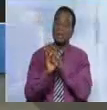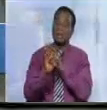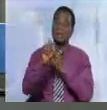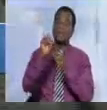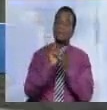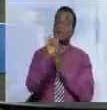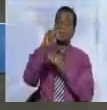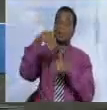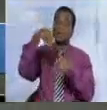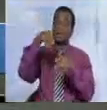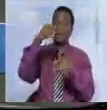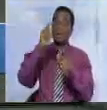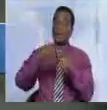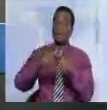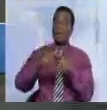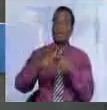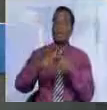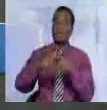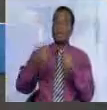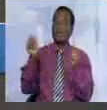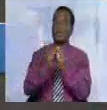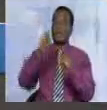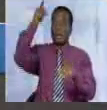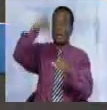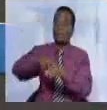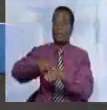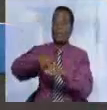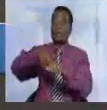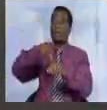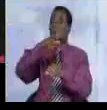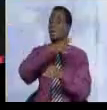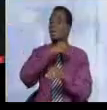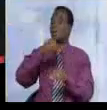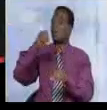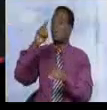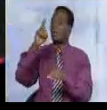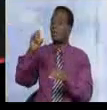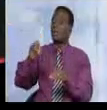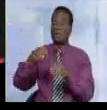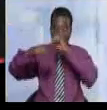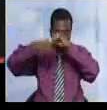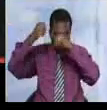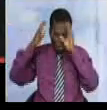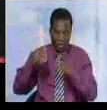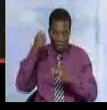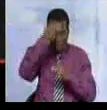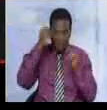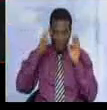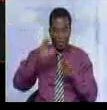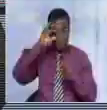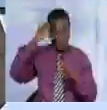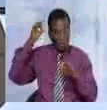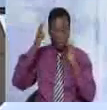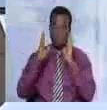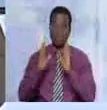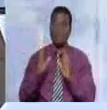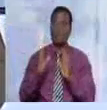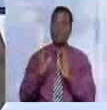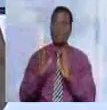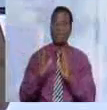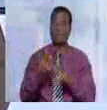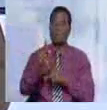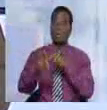2014 dans 7 communes de la Côte d'Ivoire avec la participation de cinéastes africains, européens et asiatiques.